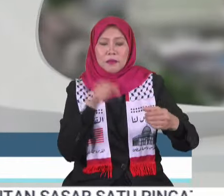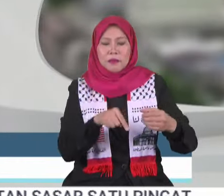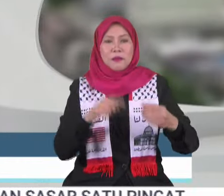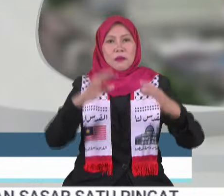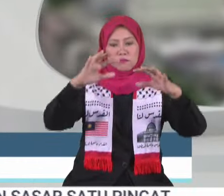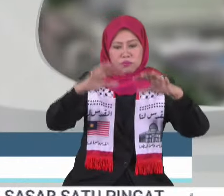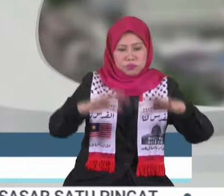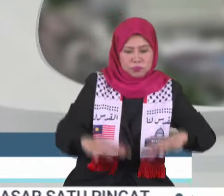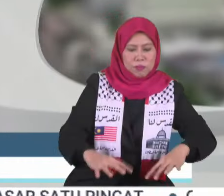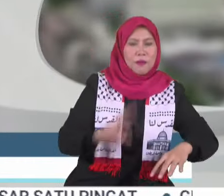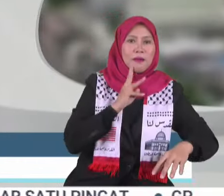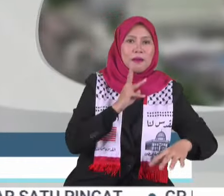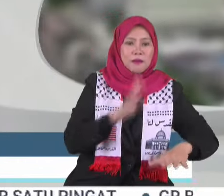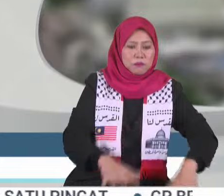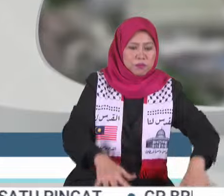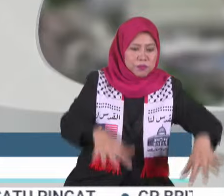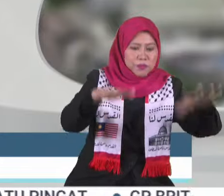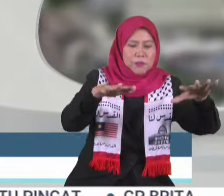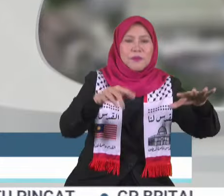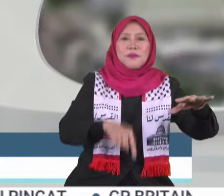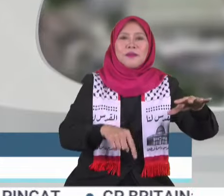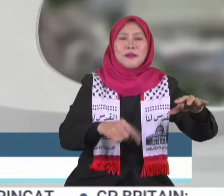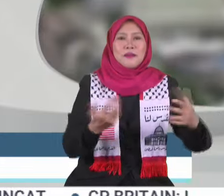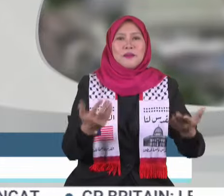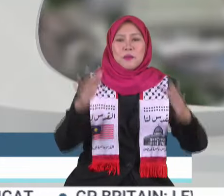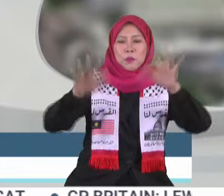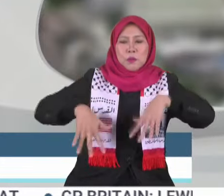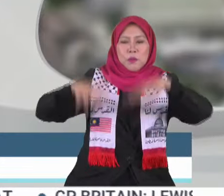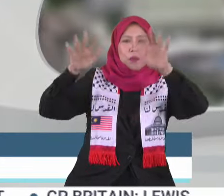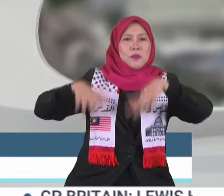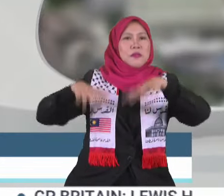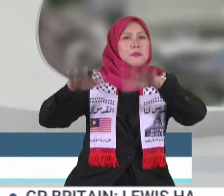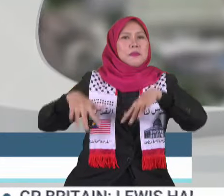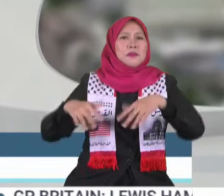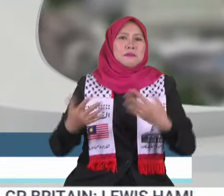terutama ketika musim tengkujuh atau ketika hujan lebat.